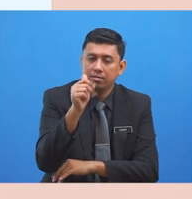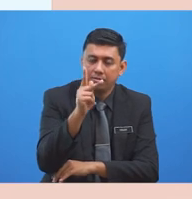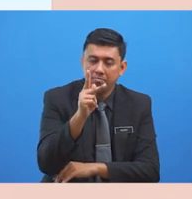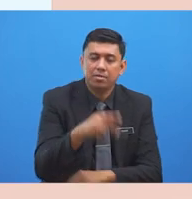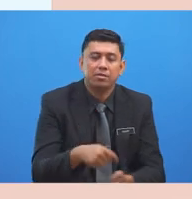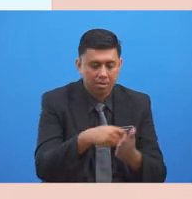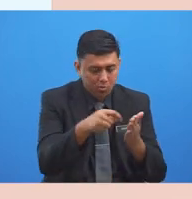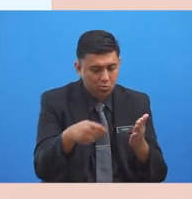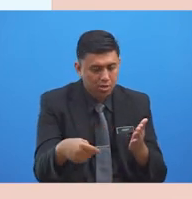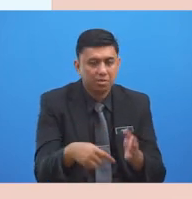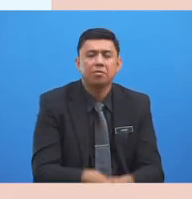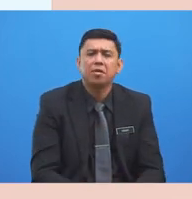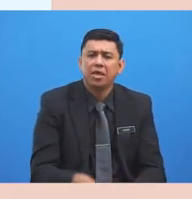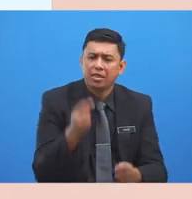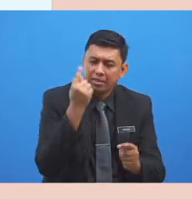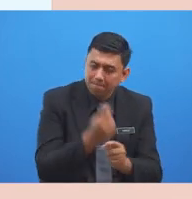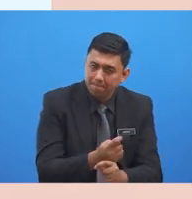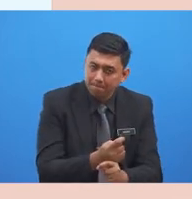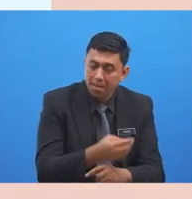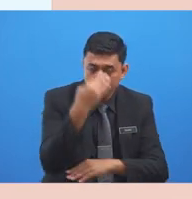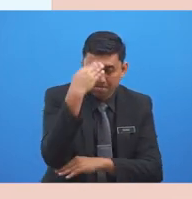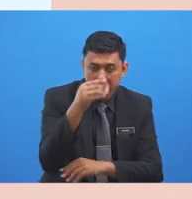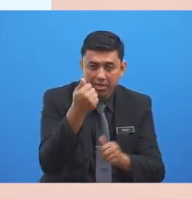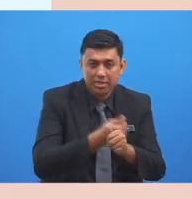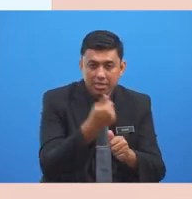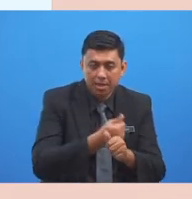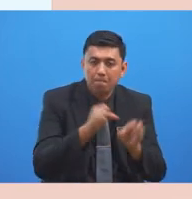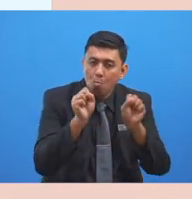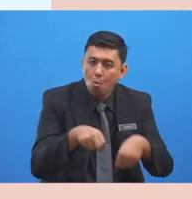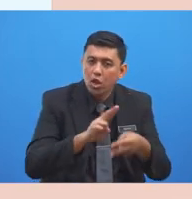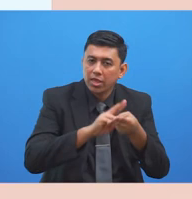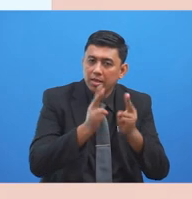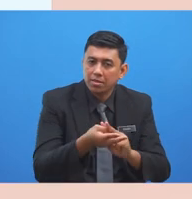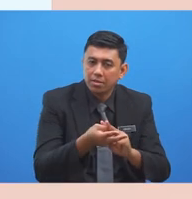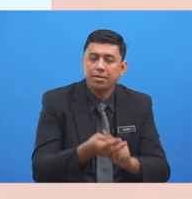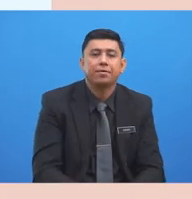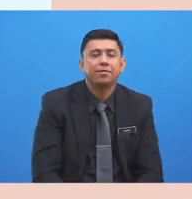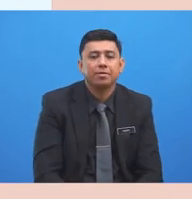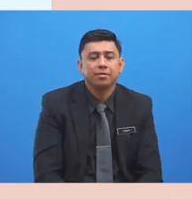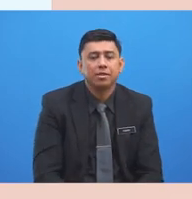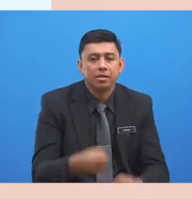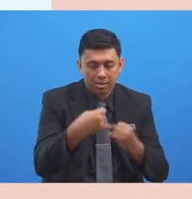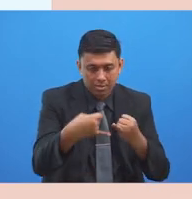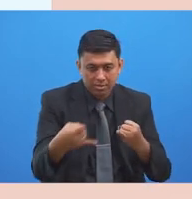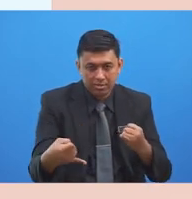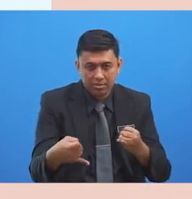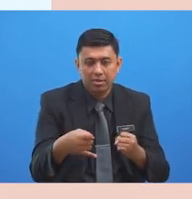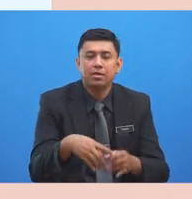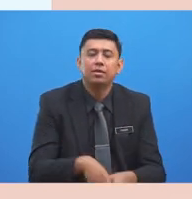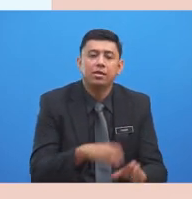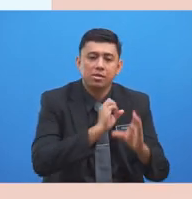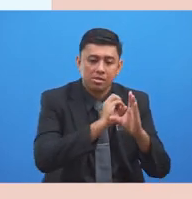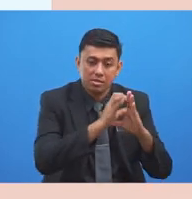dan menulis sintaks yang tepat bagi setiap pemboleh ubah beserta jenis